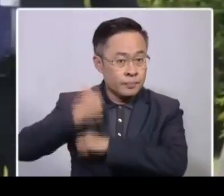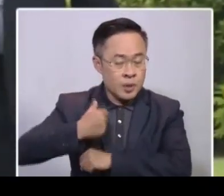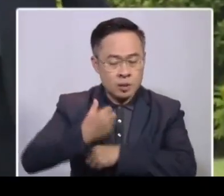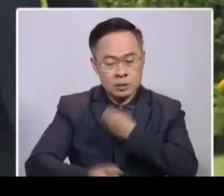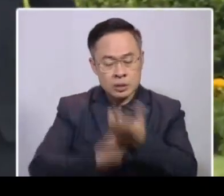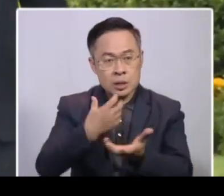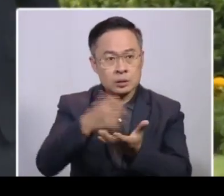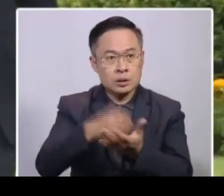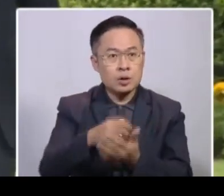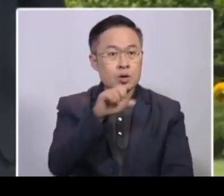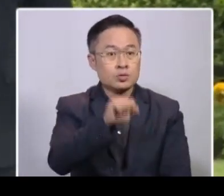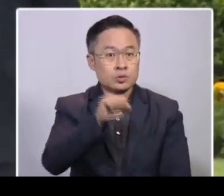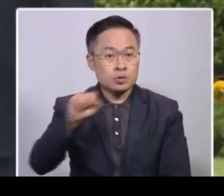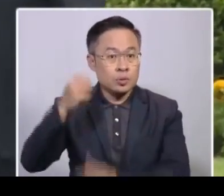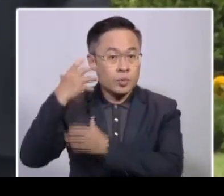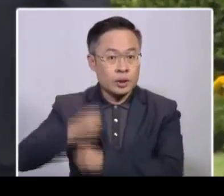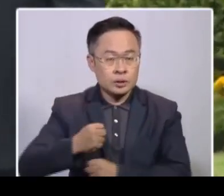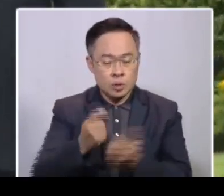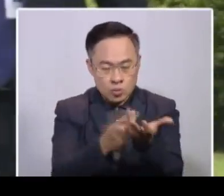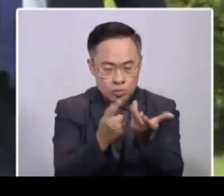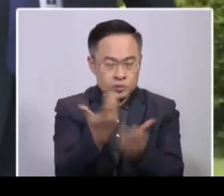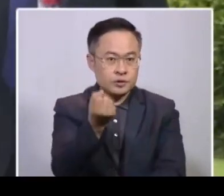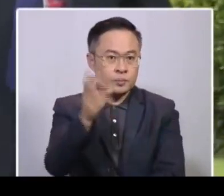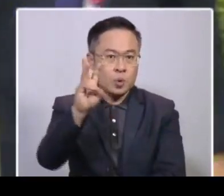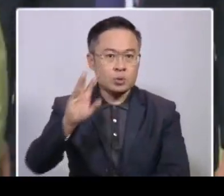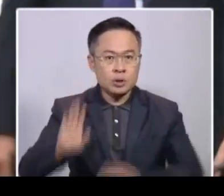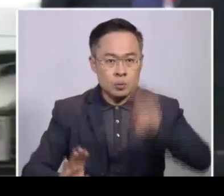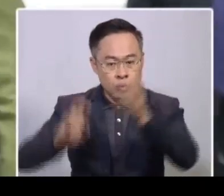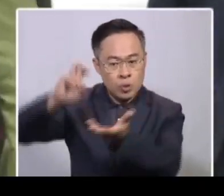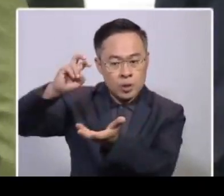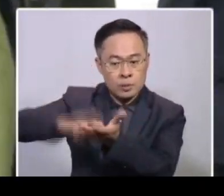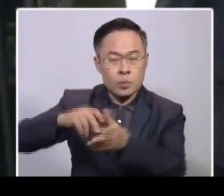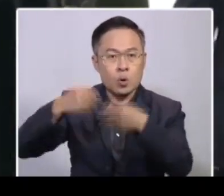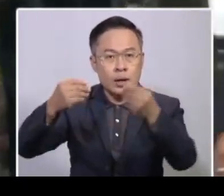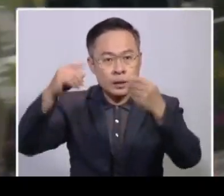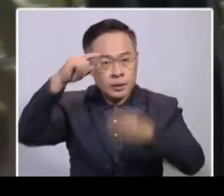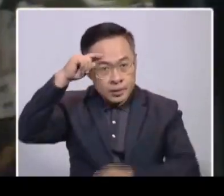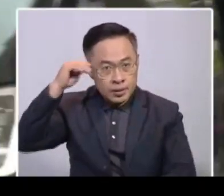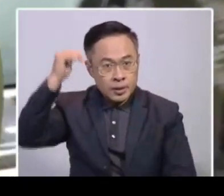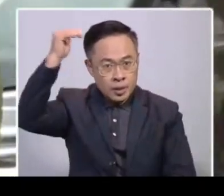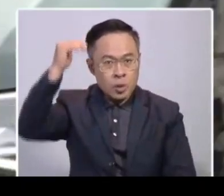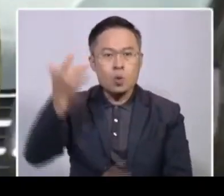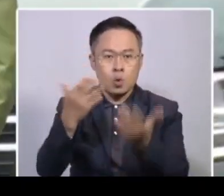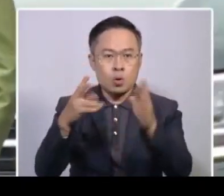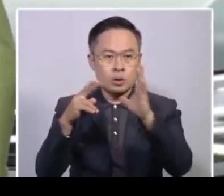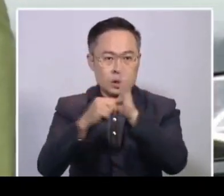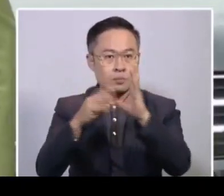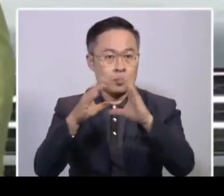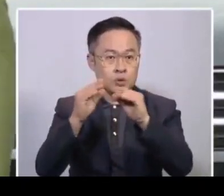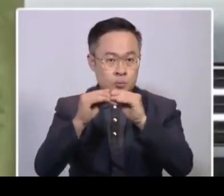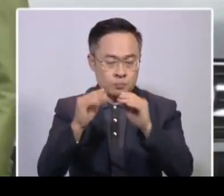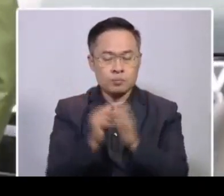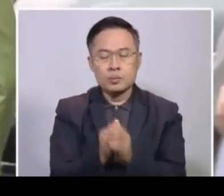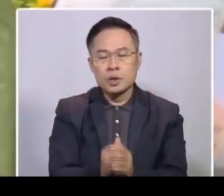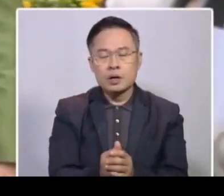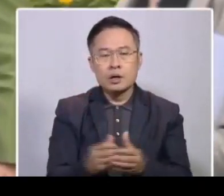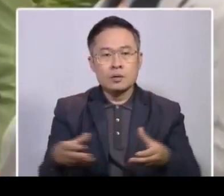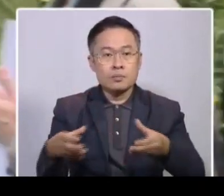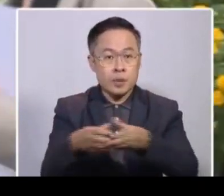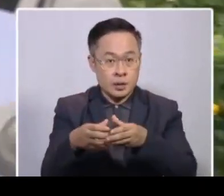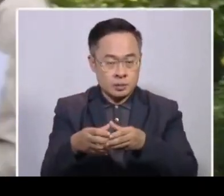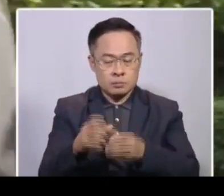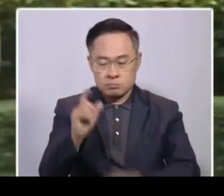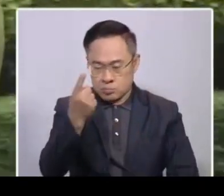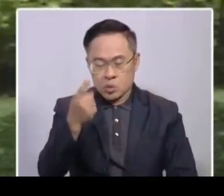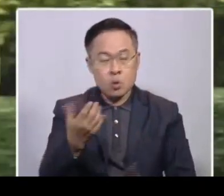ล่าวถึง16 ส.ส.โหวตสวนมติพรรคว่าได้สั่งให้ชี้แจงในที่ประชุมพรรคในครั้งหน้าและถ้ามีสมาชิกเข้าชื่อร้องให้ตรว